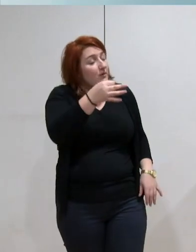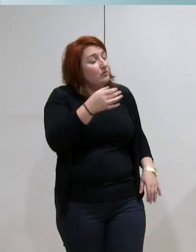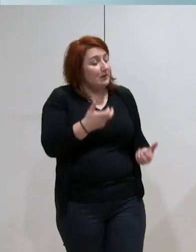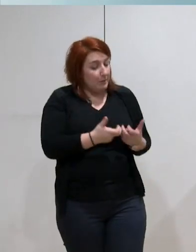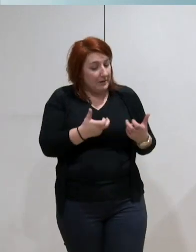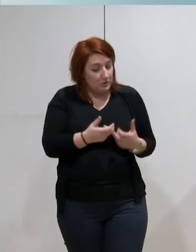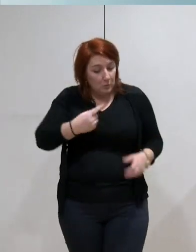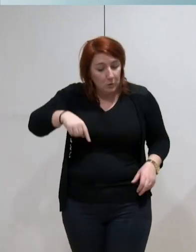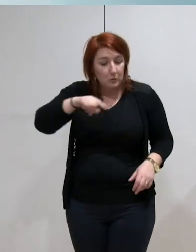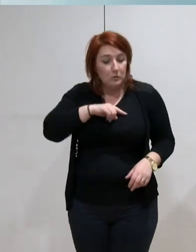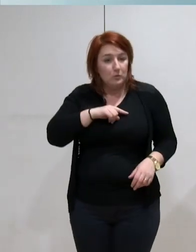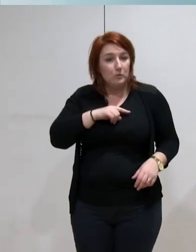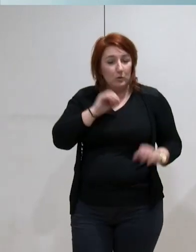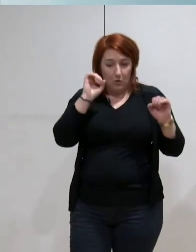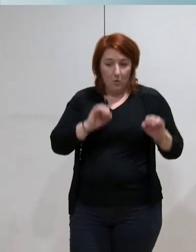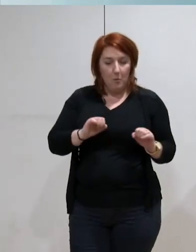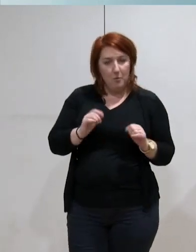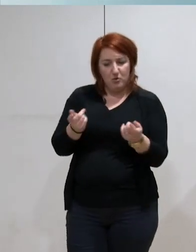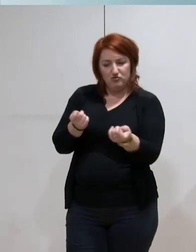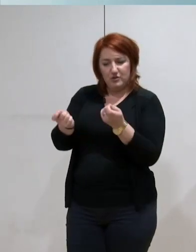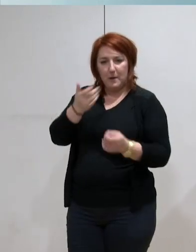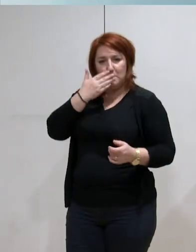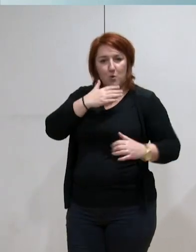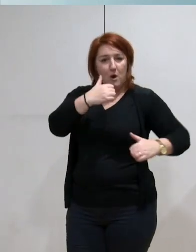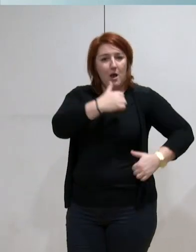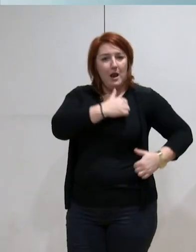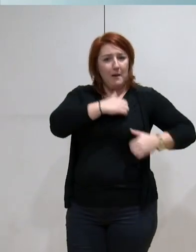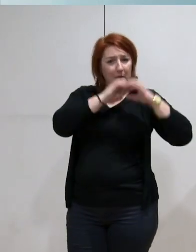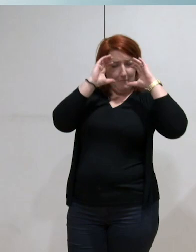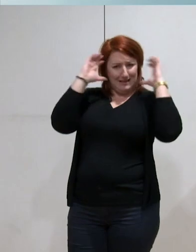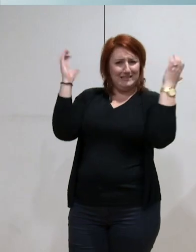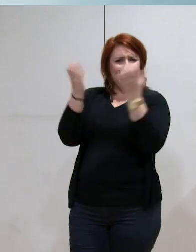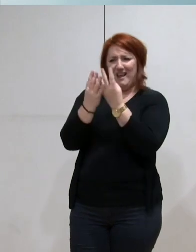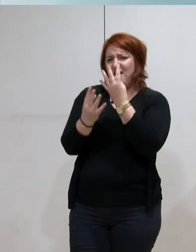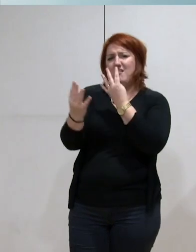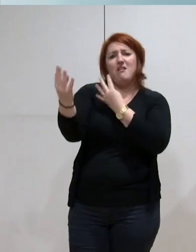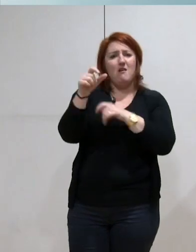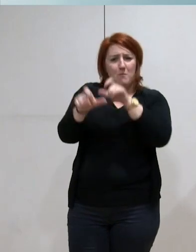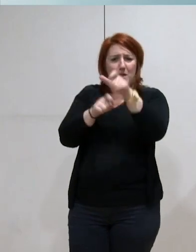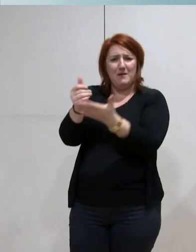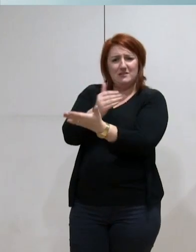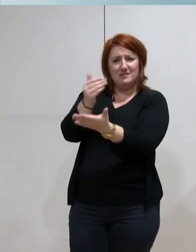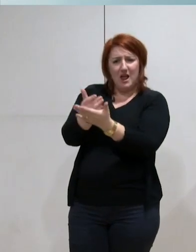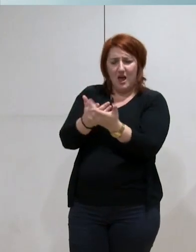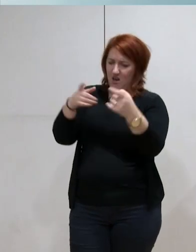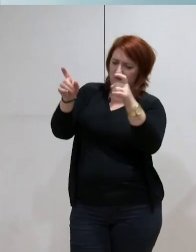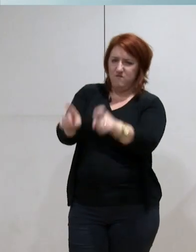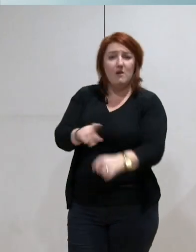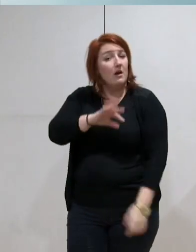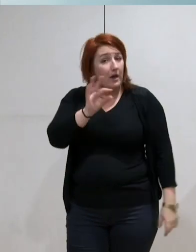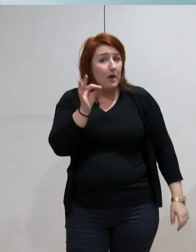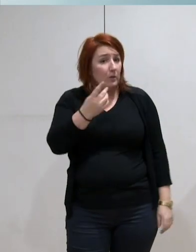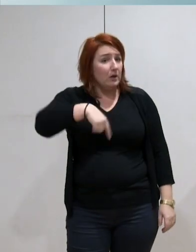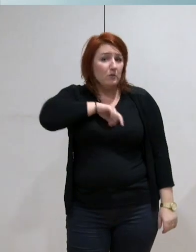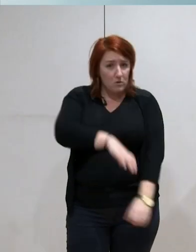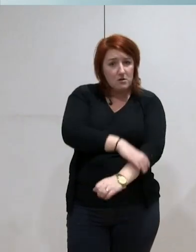serait attaqué à l'armée mexicaine des dépenses de de personnel et oui on se serait